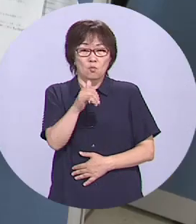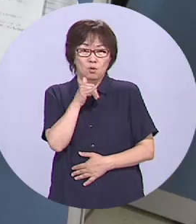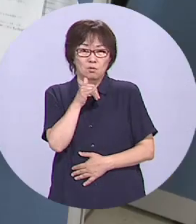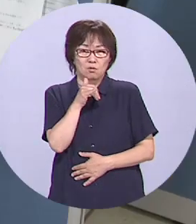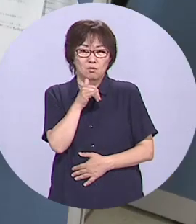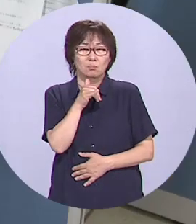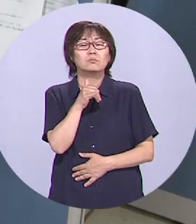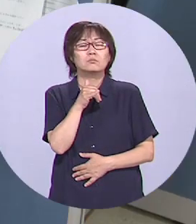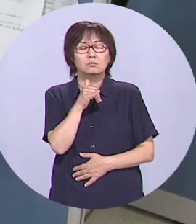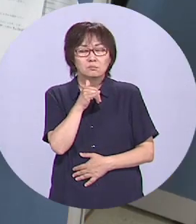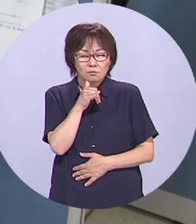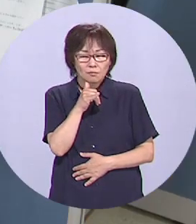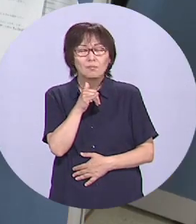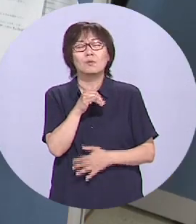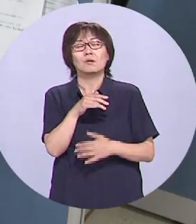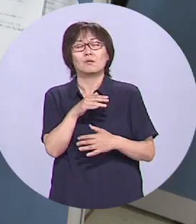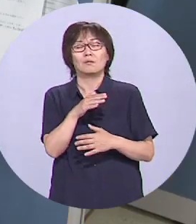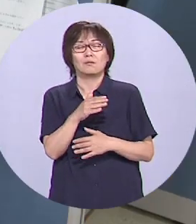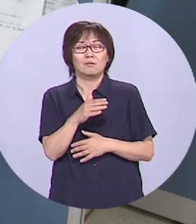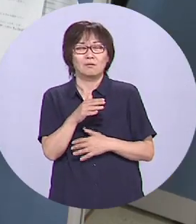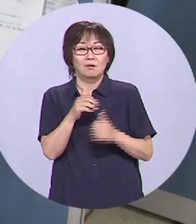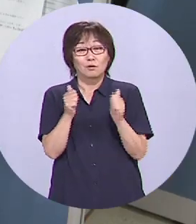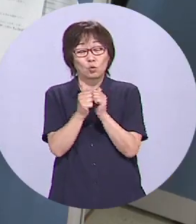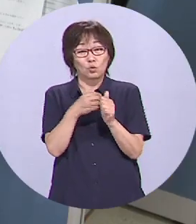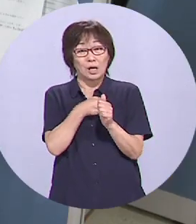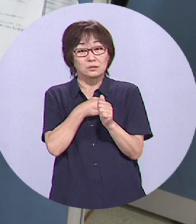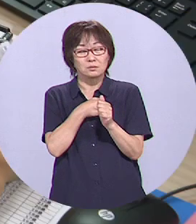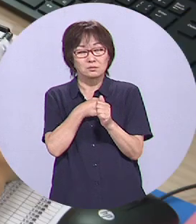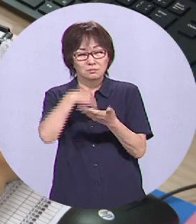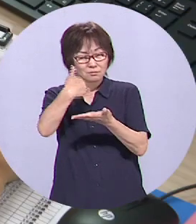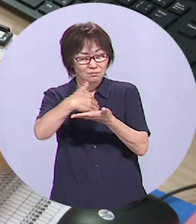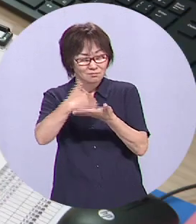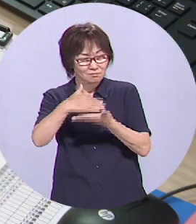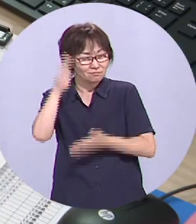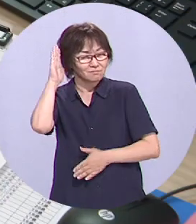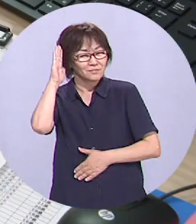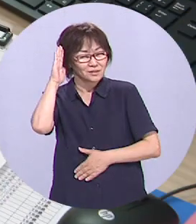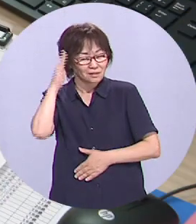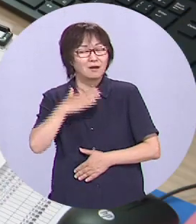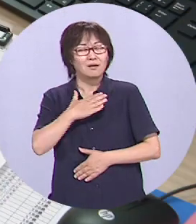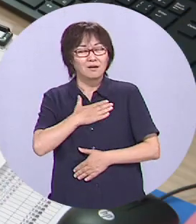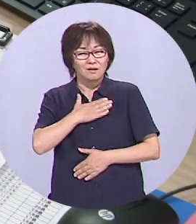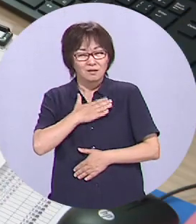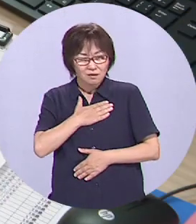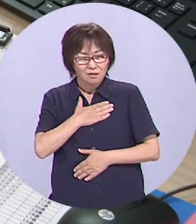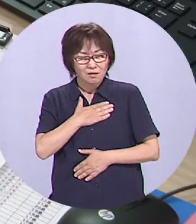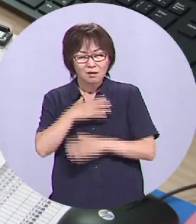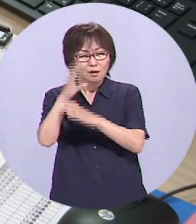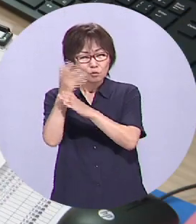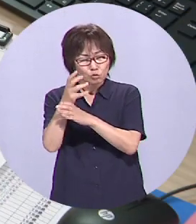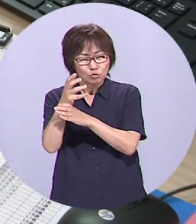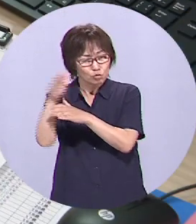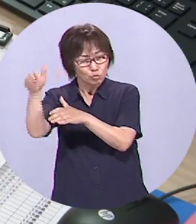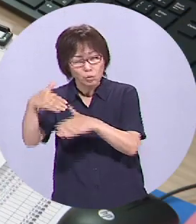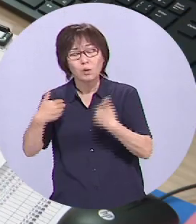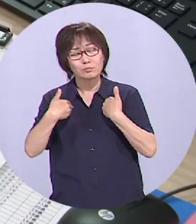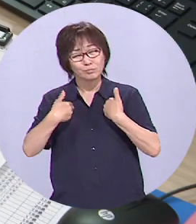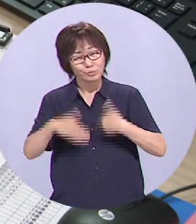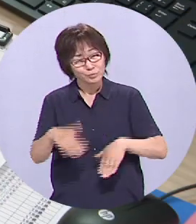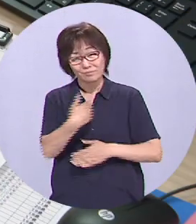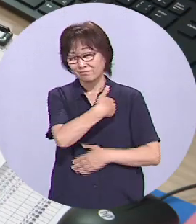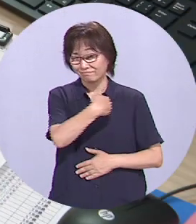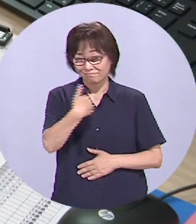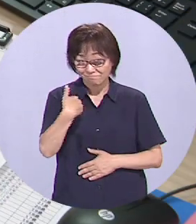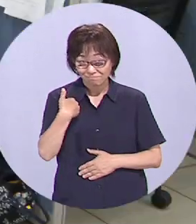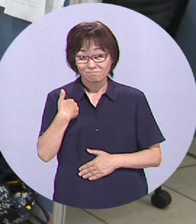。相談員の方は症状を伺い今のところ緊急性がないことを